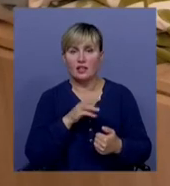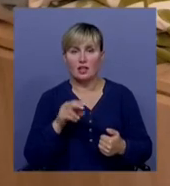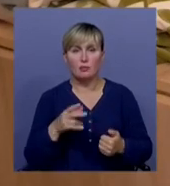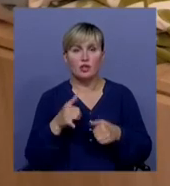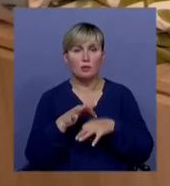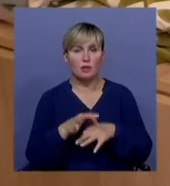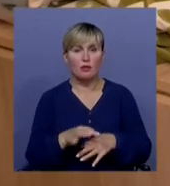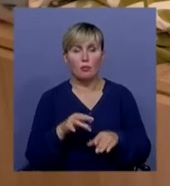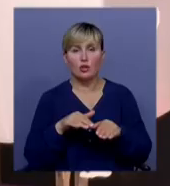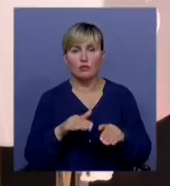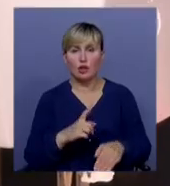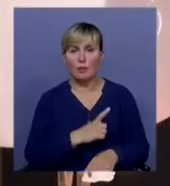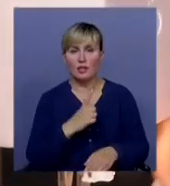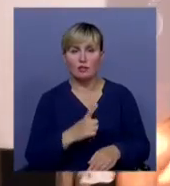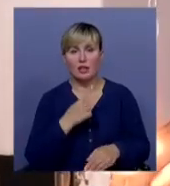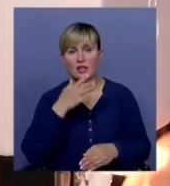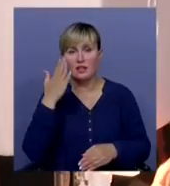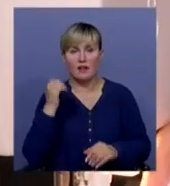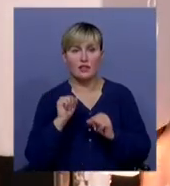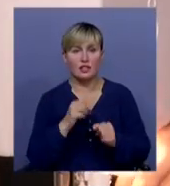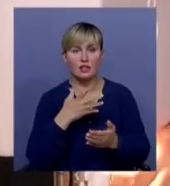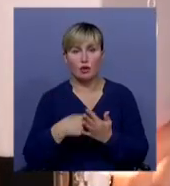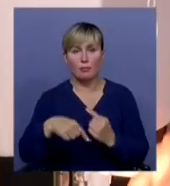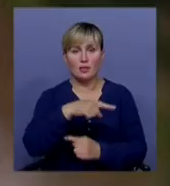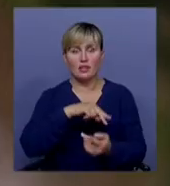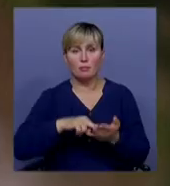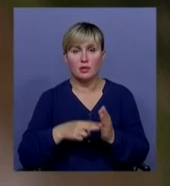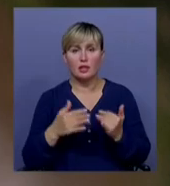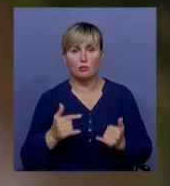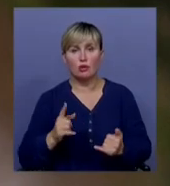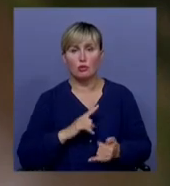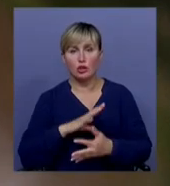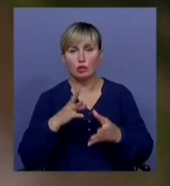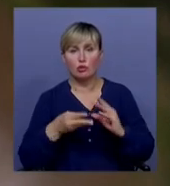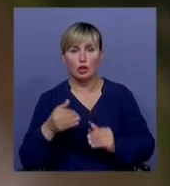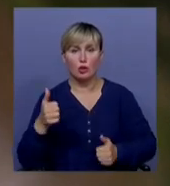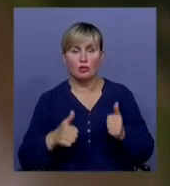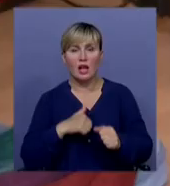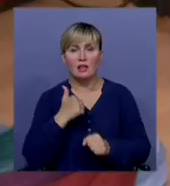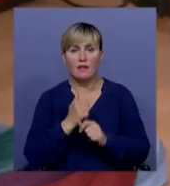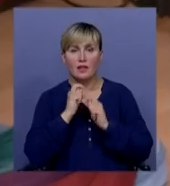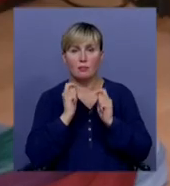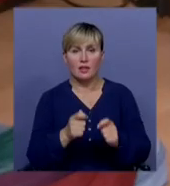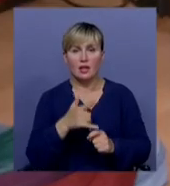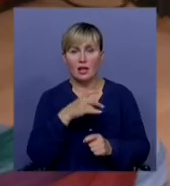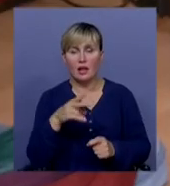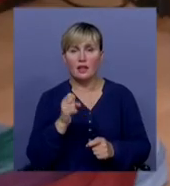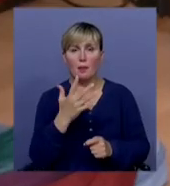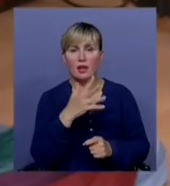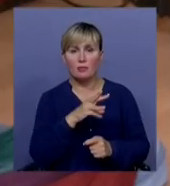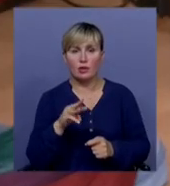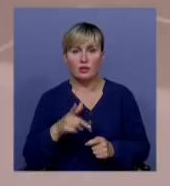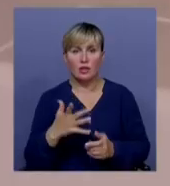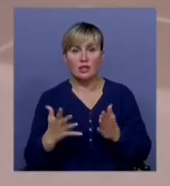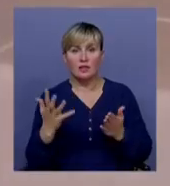проводит занятия по швейному мастерству. Недавно защитила свой бизнес-план, теперь ждет результатов конкурса. Главный приз – грант на 5 миллионов тенге. В